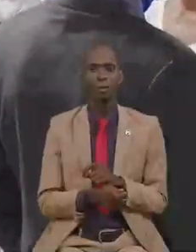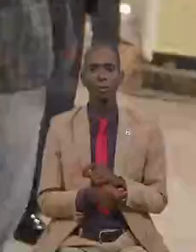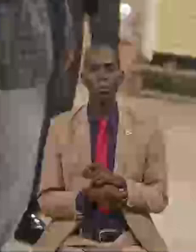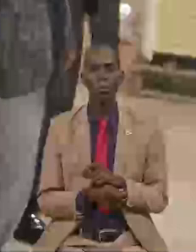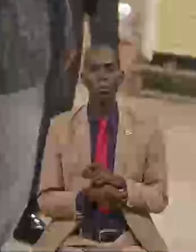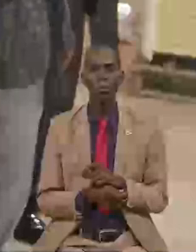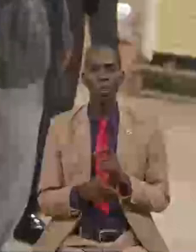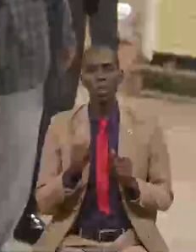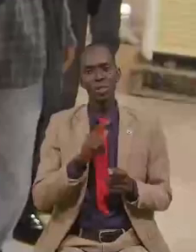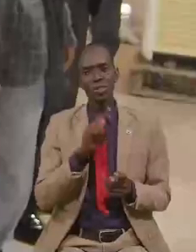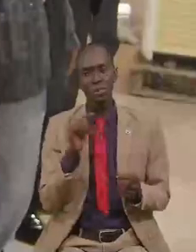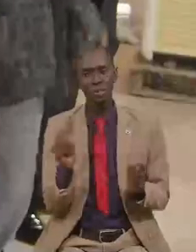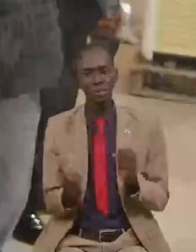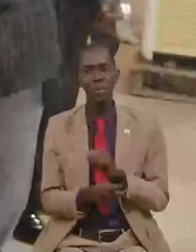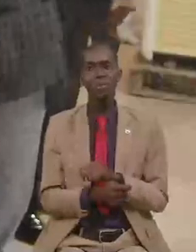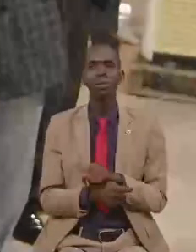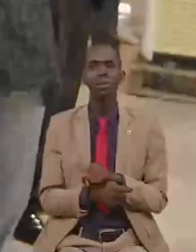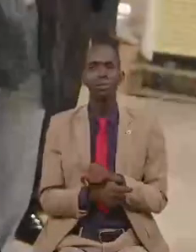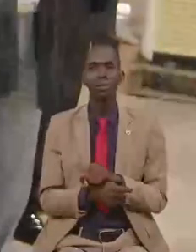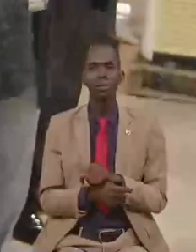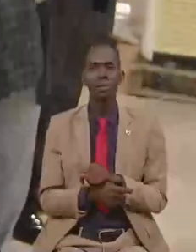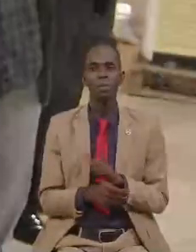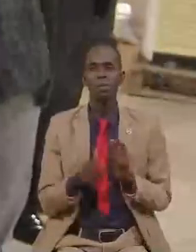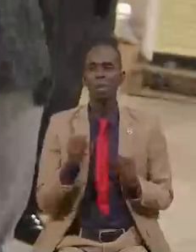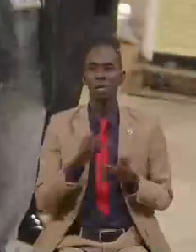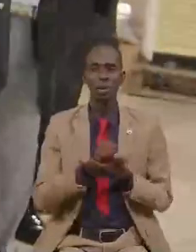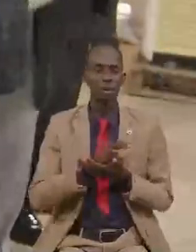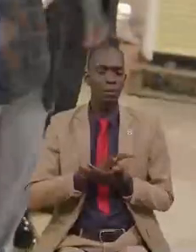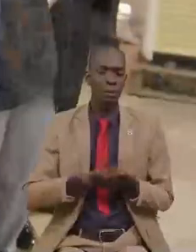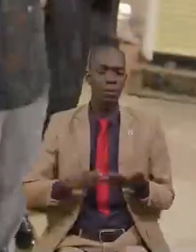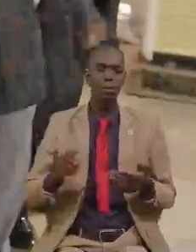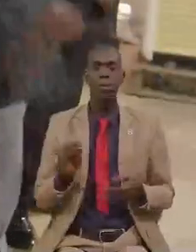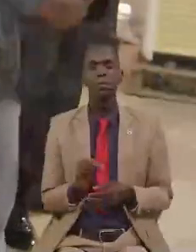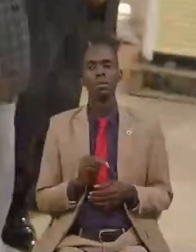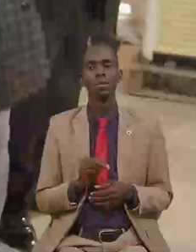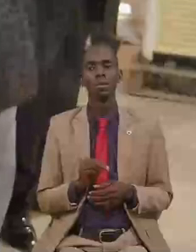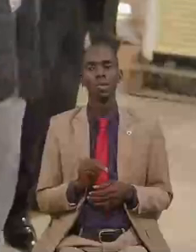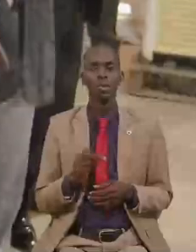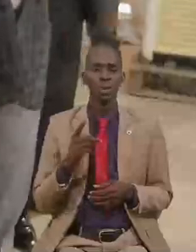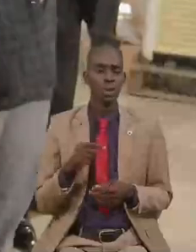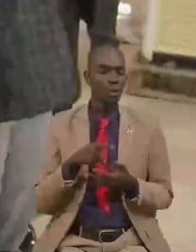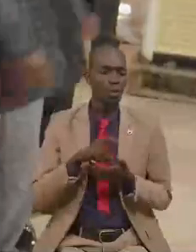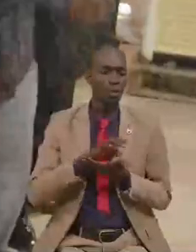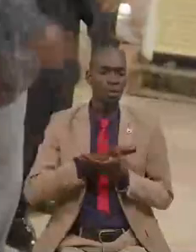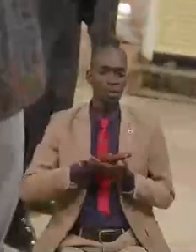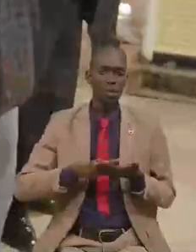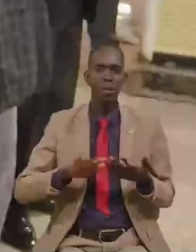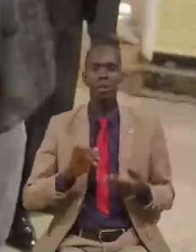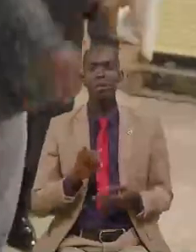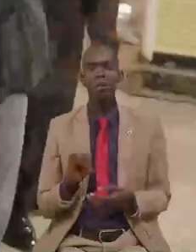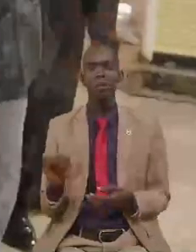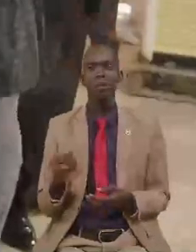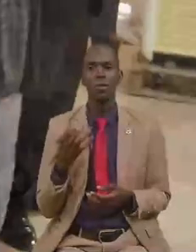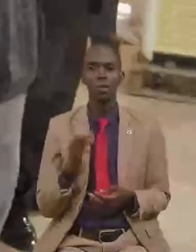une transformation, une sanctification, la purification de